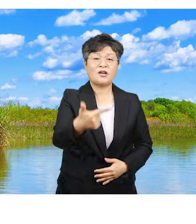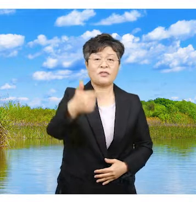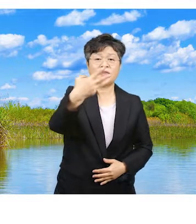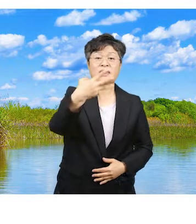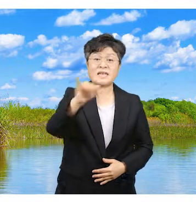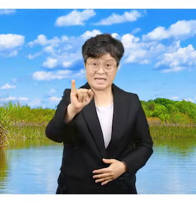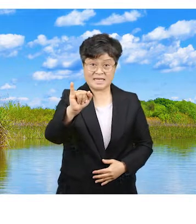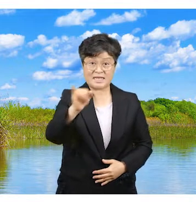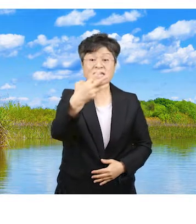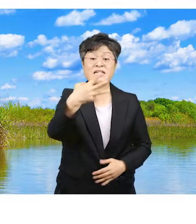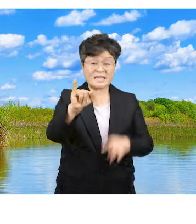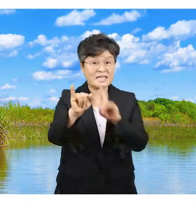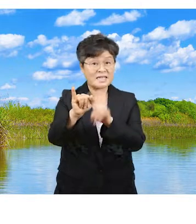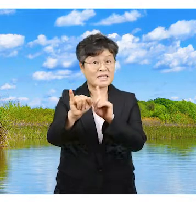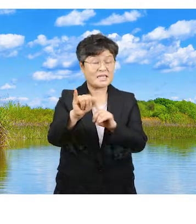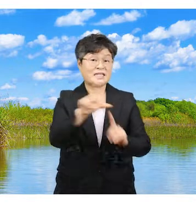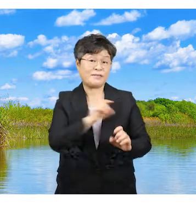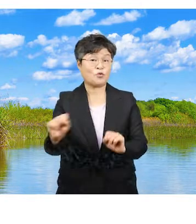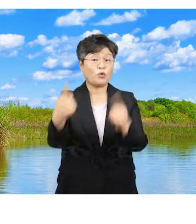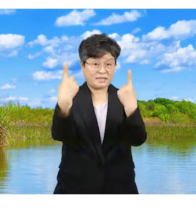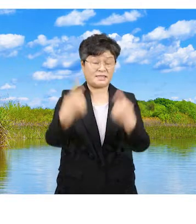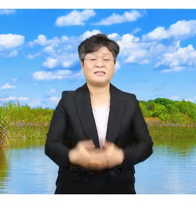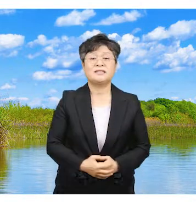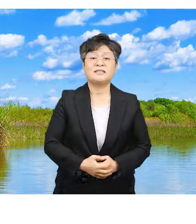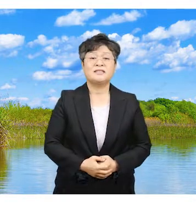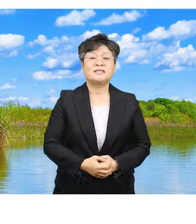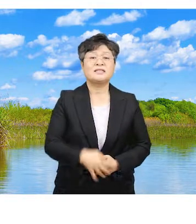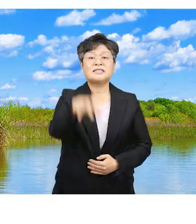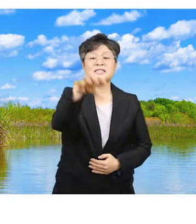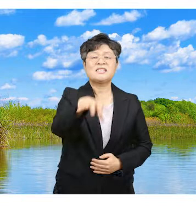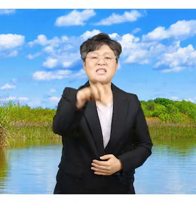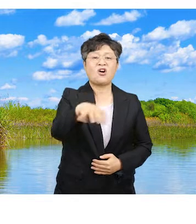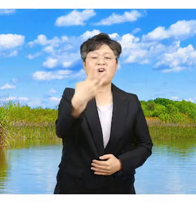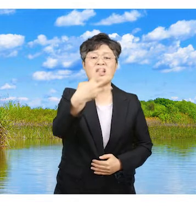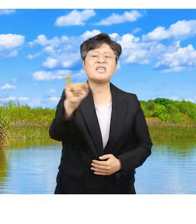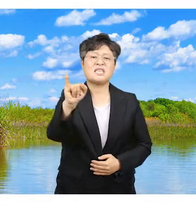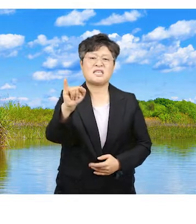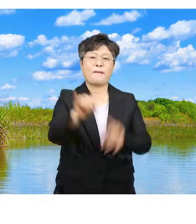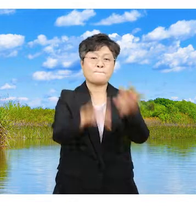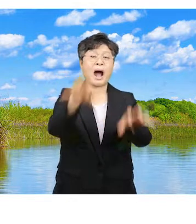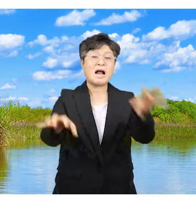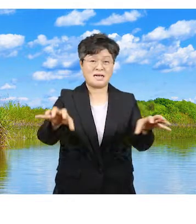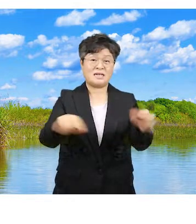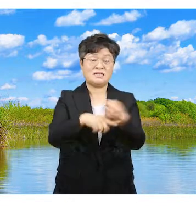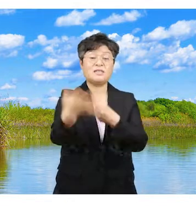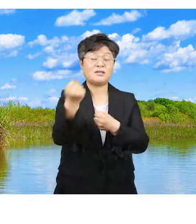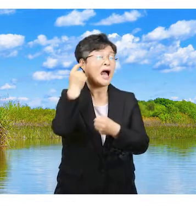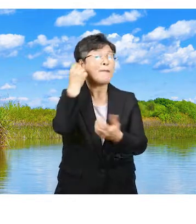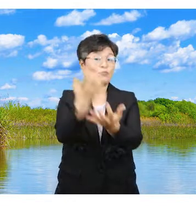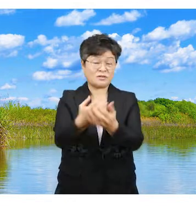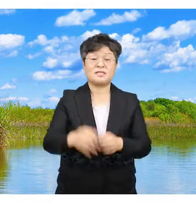원천천, 원천리천 이렇게도 같이 불렀답니다. 그 지역을 원천리, 마을리자를 썼거든요. 지금은